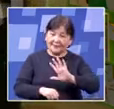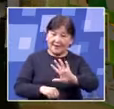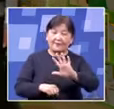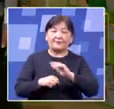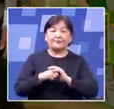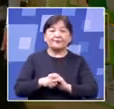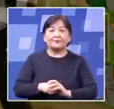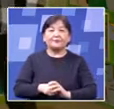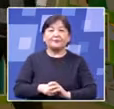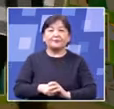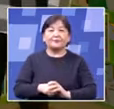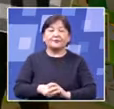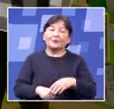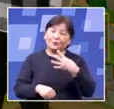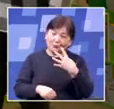5